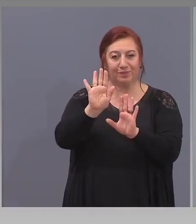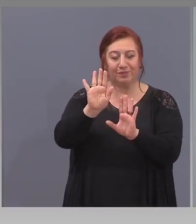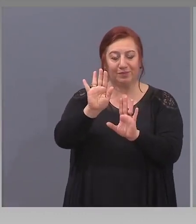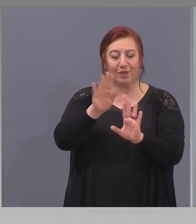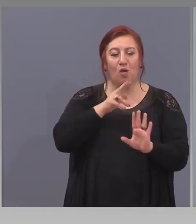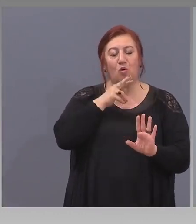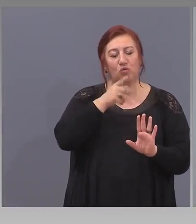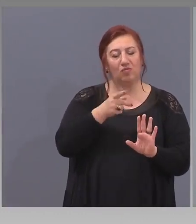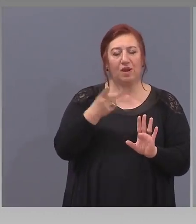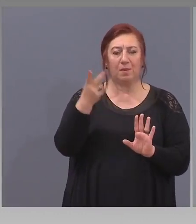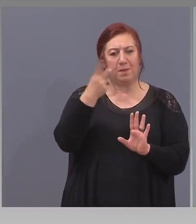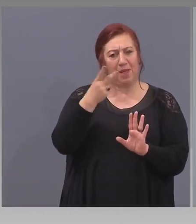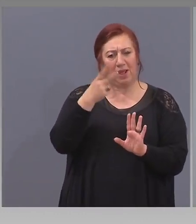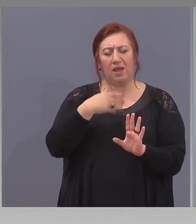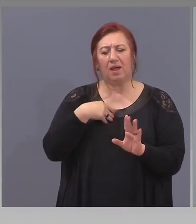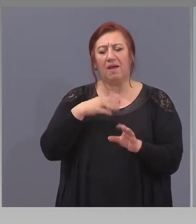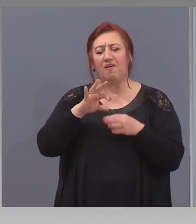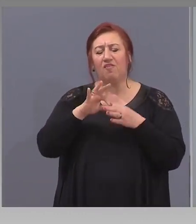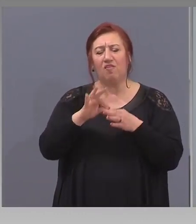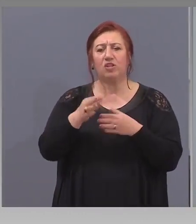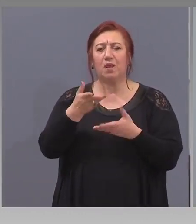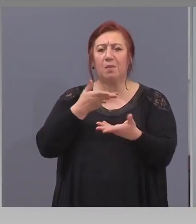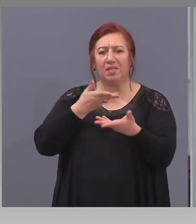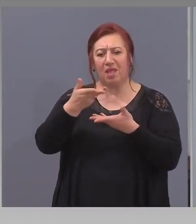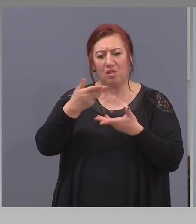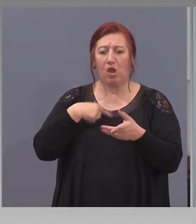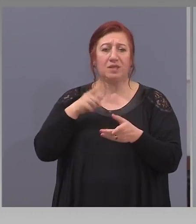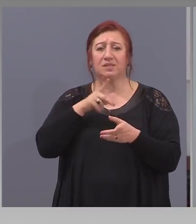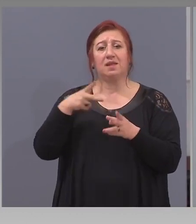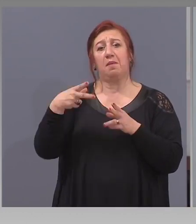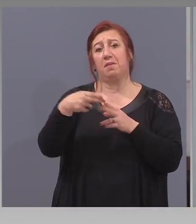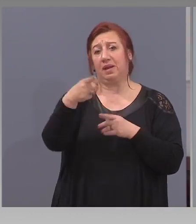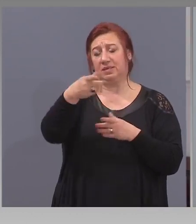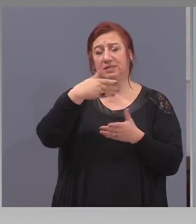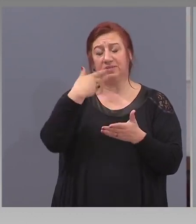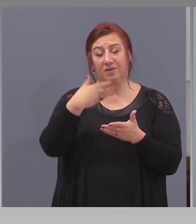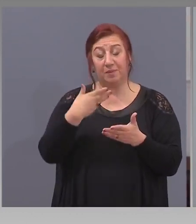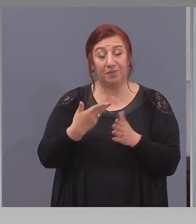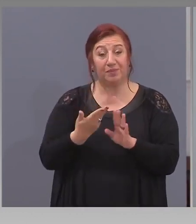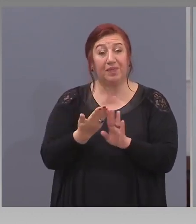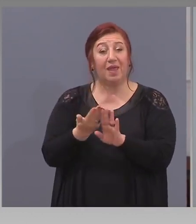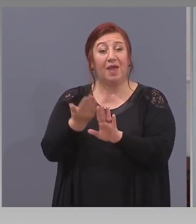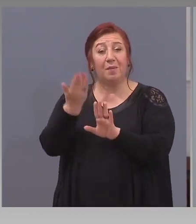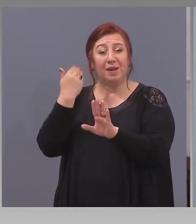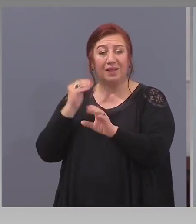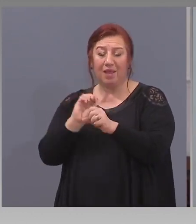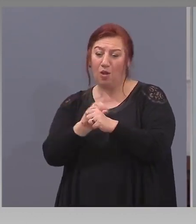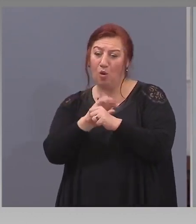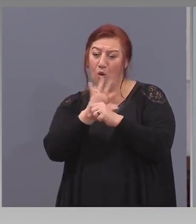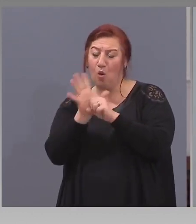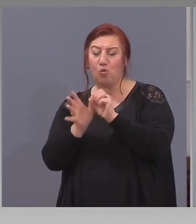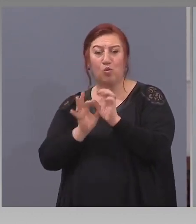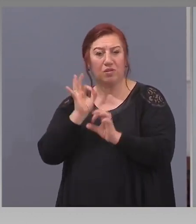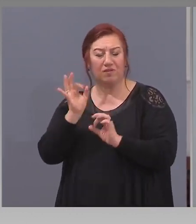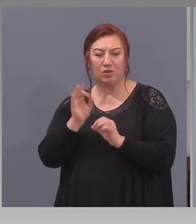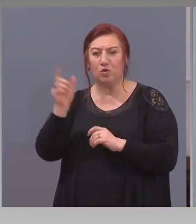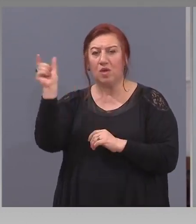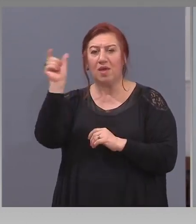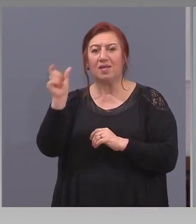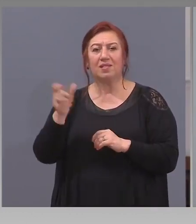Аз пак съм диалог, нали? Не съм те прекъснал. Преди коронавируса Италия имаше